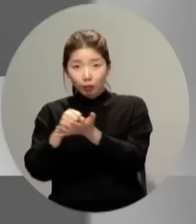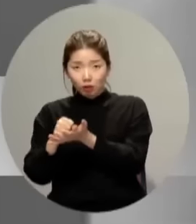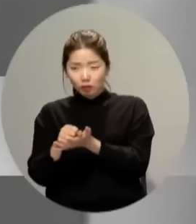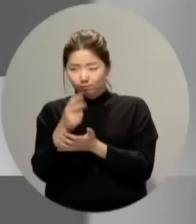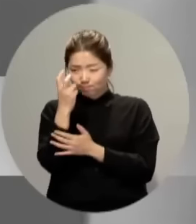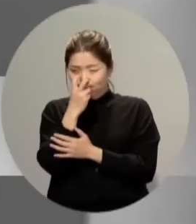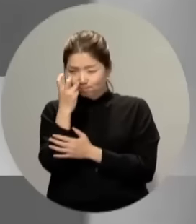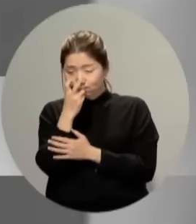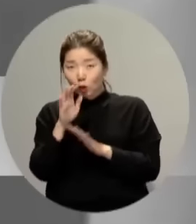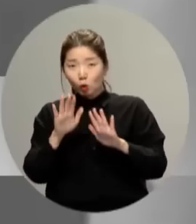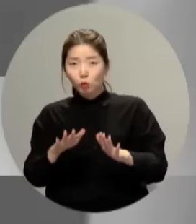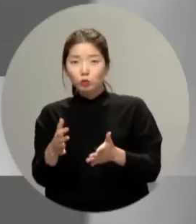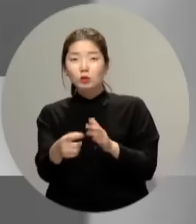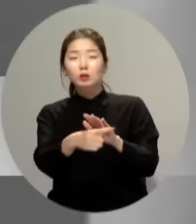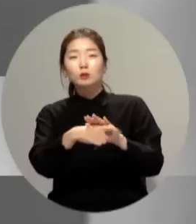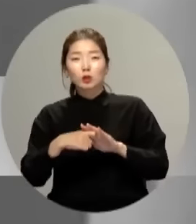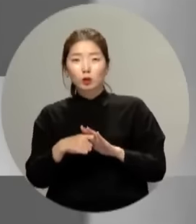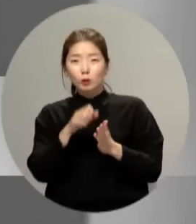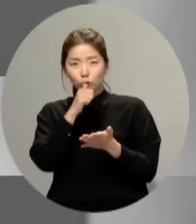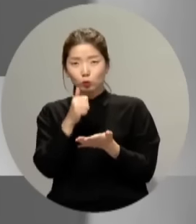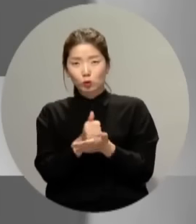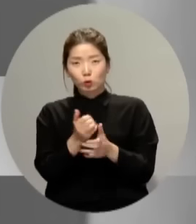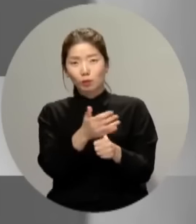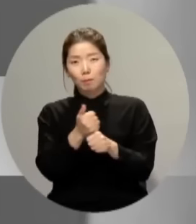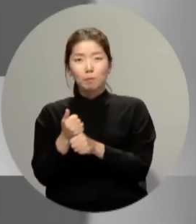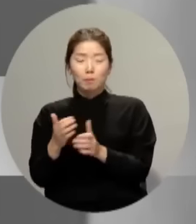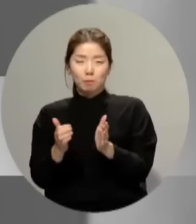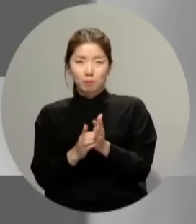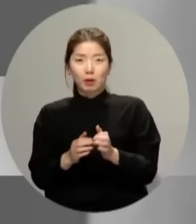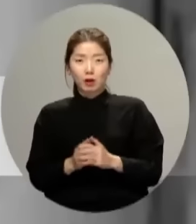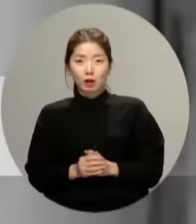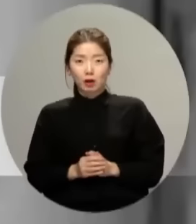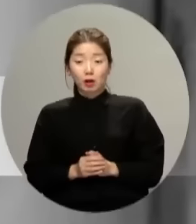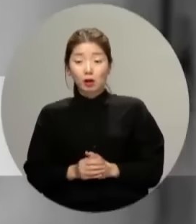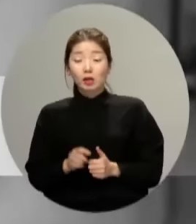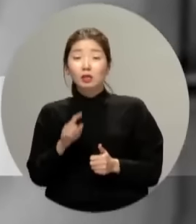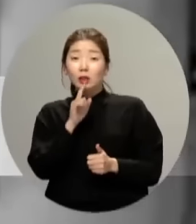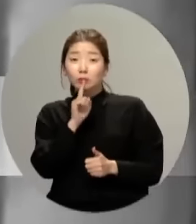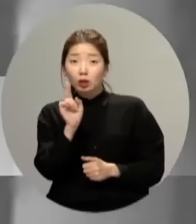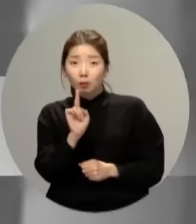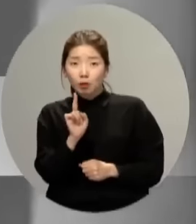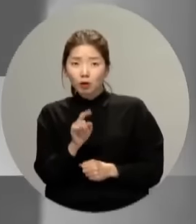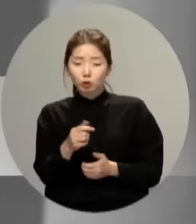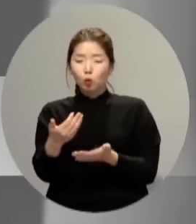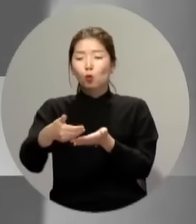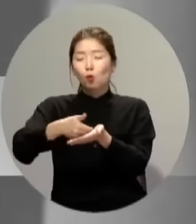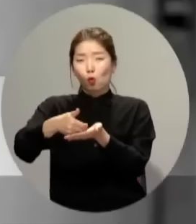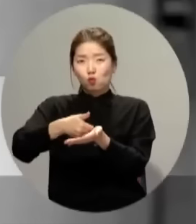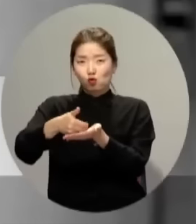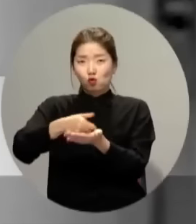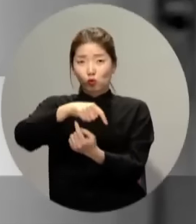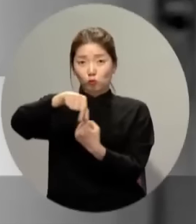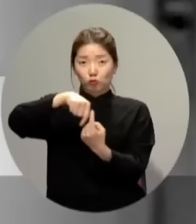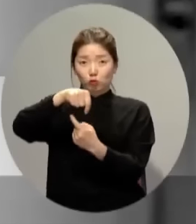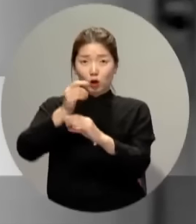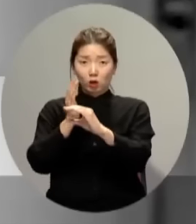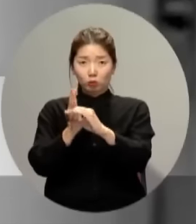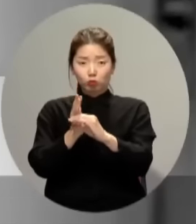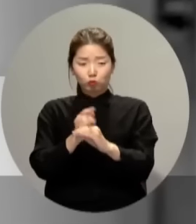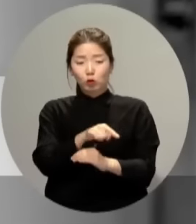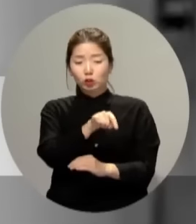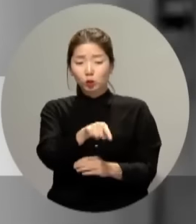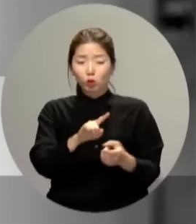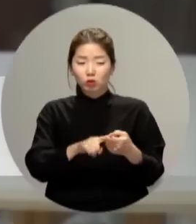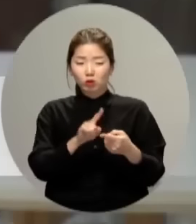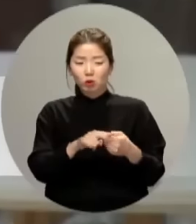추적해 오늘 절도 혐의로 입건했다고 밝혔습니다. 붙잡힌 남성은 현재 고물상을 운영하고 있으며